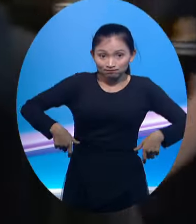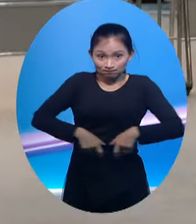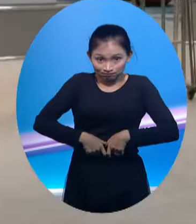bay